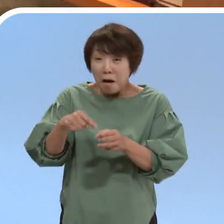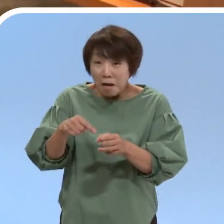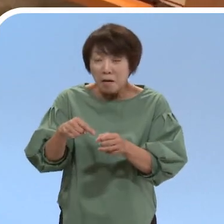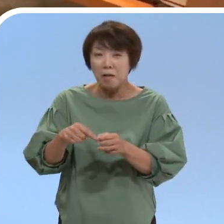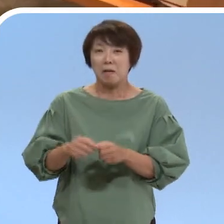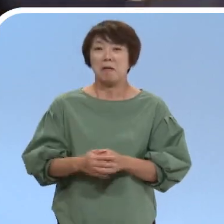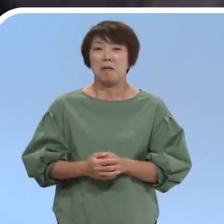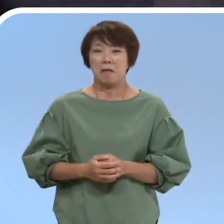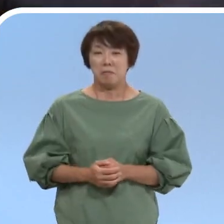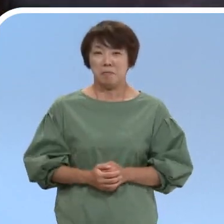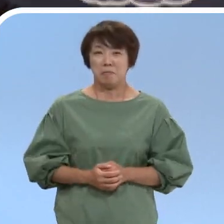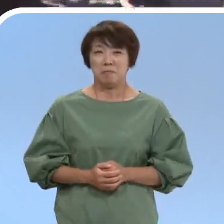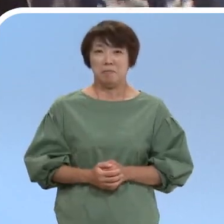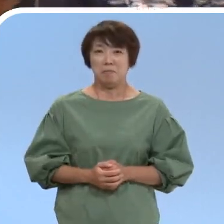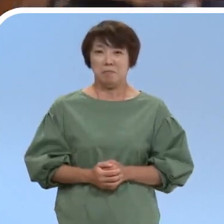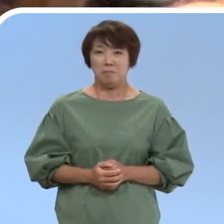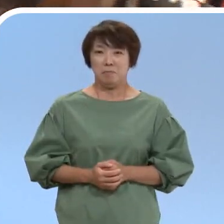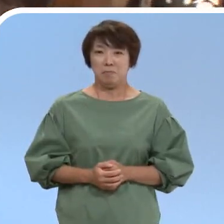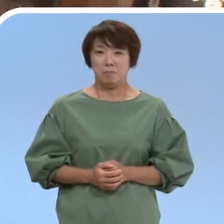だ。